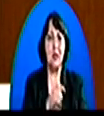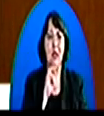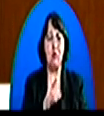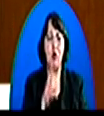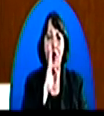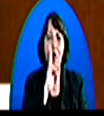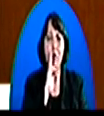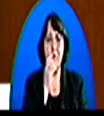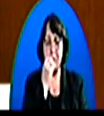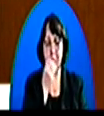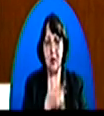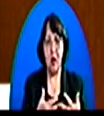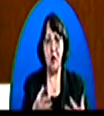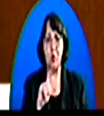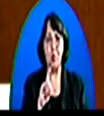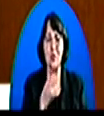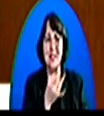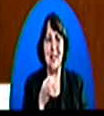сар болгоны